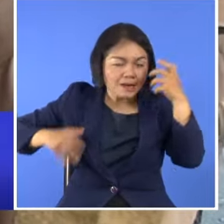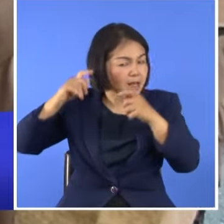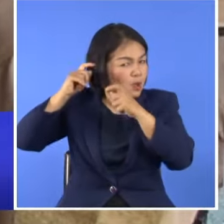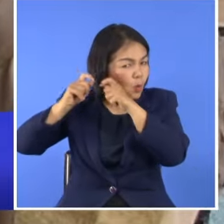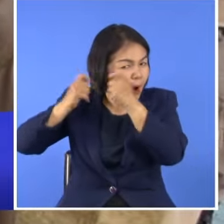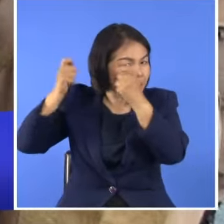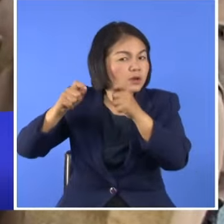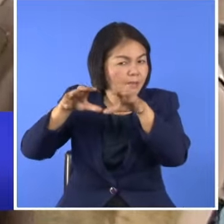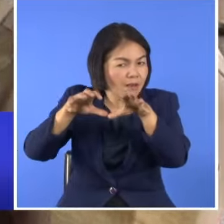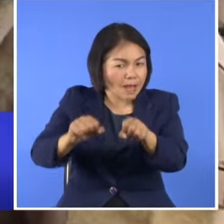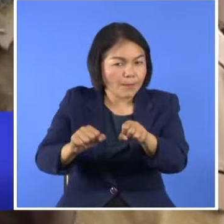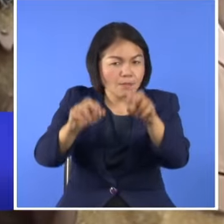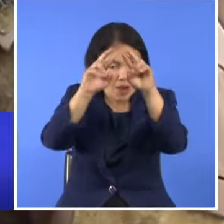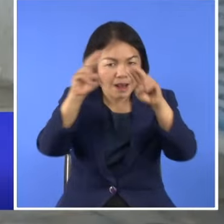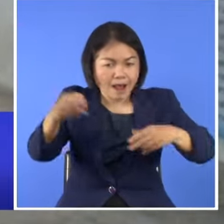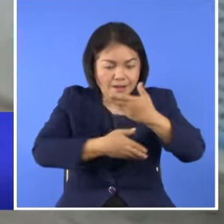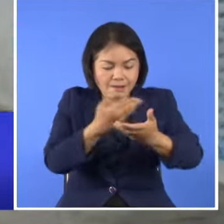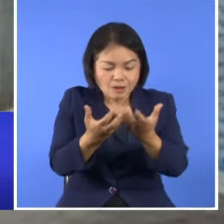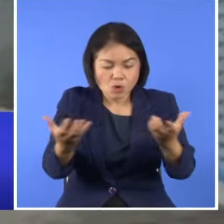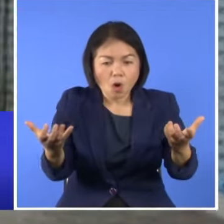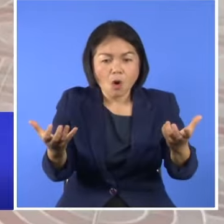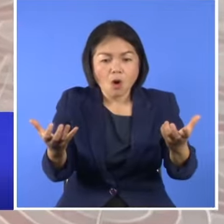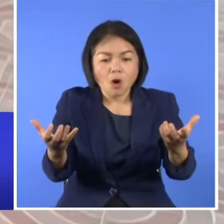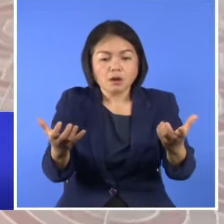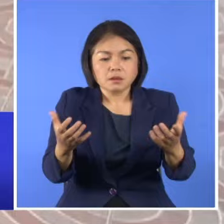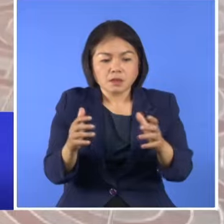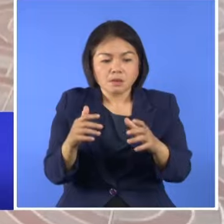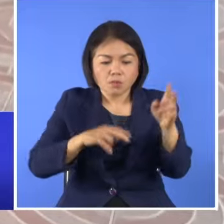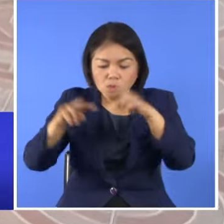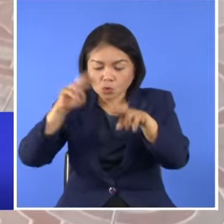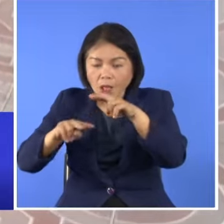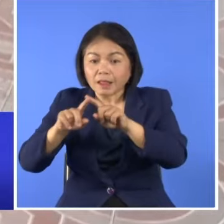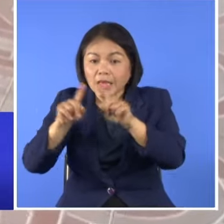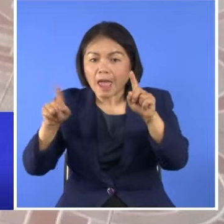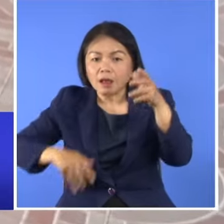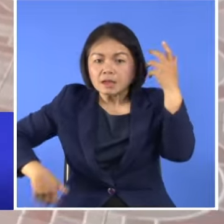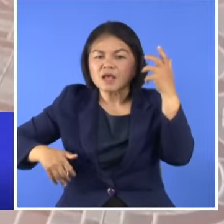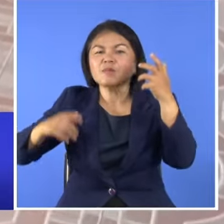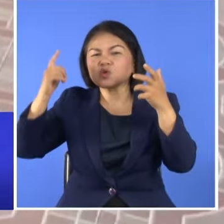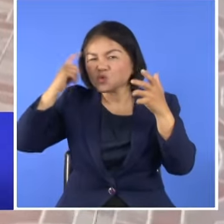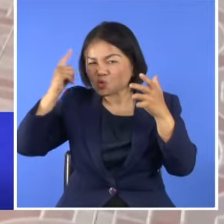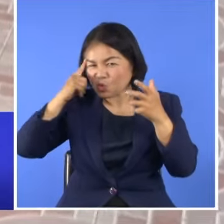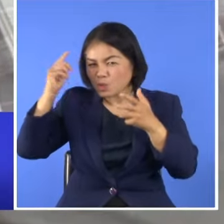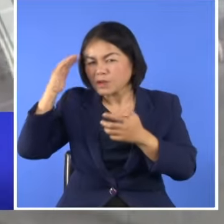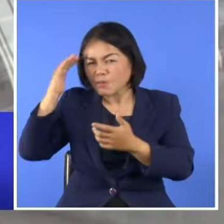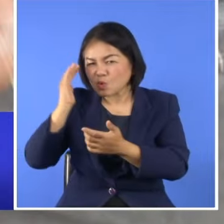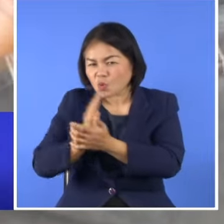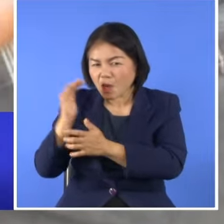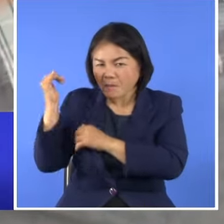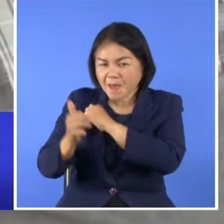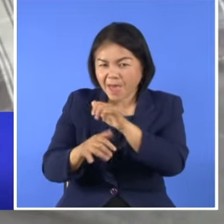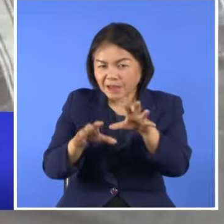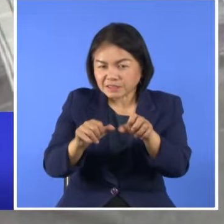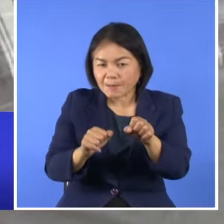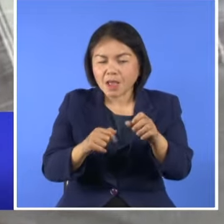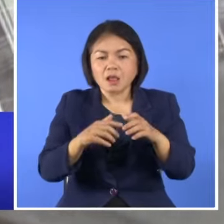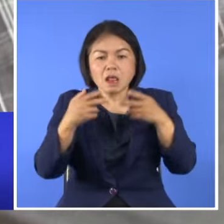บริเวณร้านสูตจักทองเนี่ยอยู่ที่ริมถนนพญาจำกัดนี่นะฮะแต่เจ้าหูแหว่งเหมือนจะรู้เออฉันไม่มาให้พวกแกเห็น